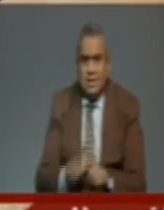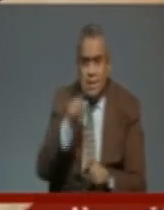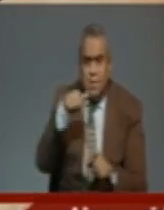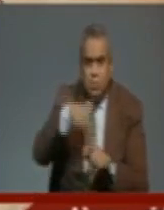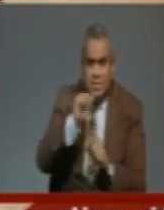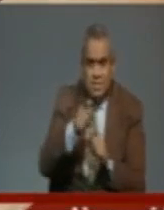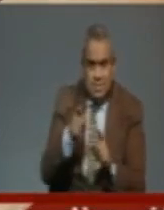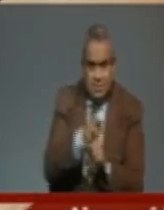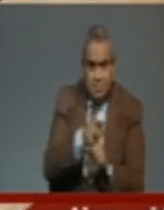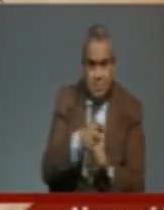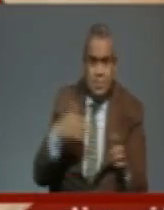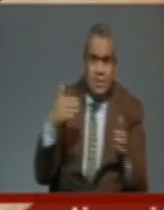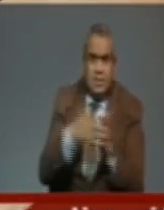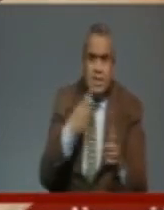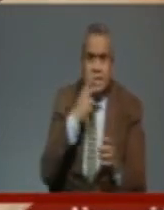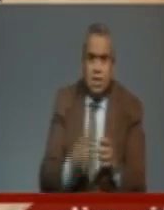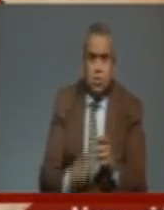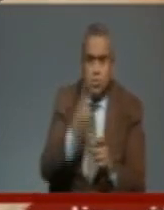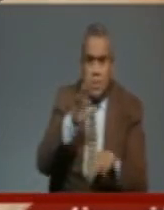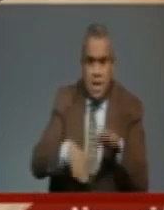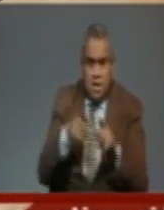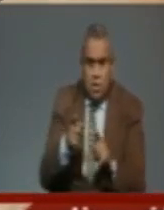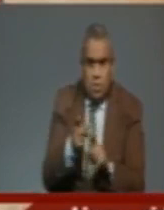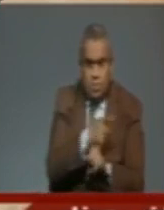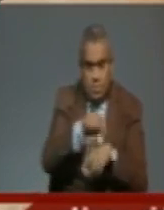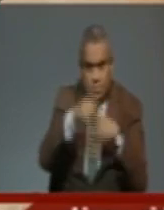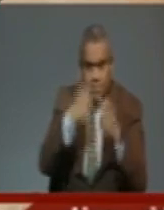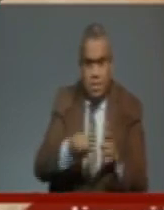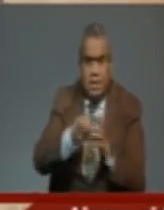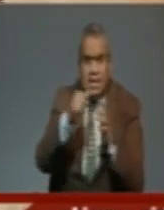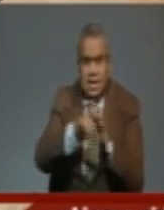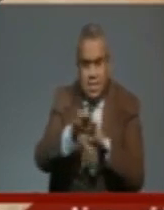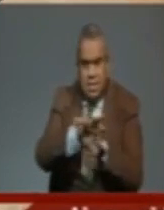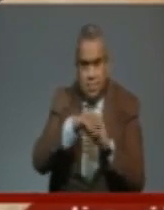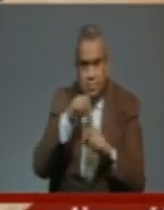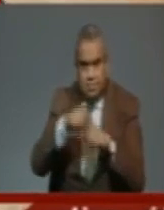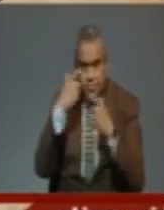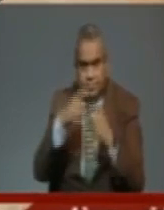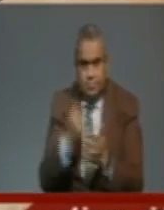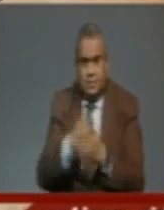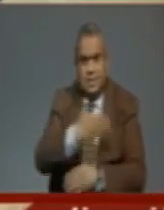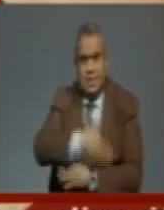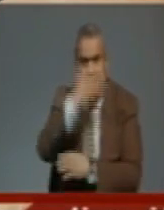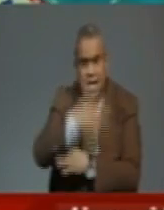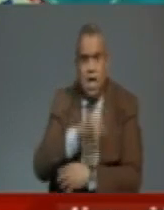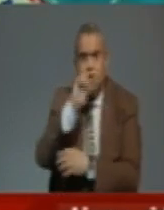ثم 272 كيلو بنطورهم ونرفع كفايتهم ونجدد الاشارات بتاعتهم والسكه بتاعتهم.